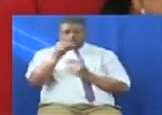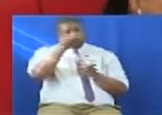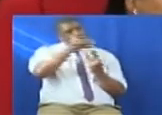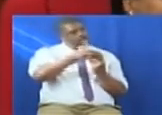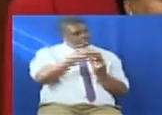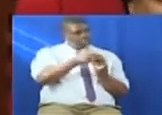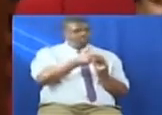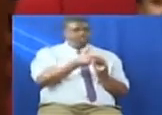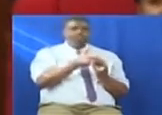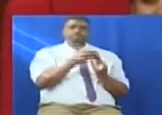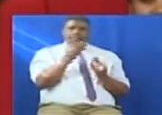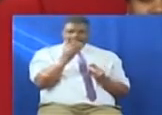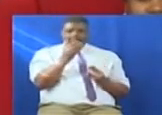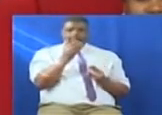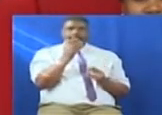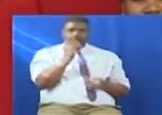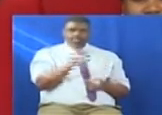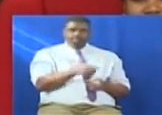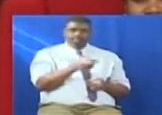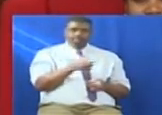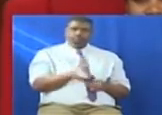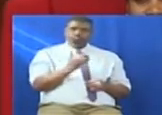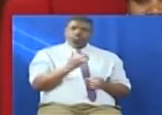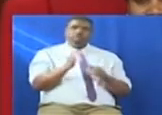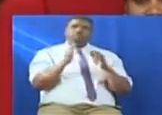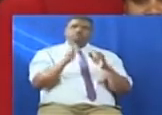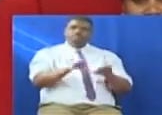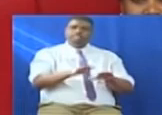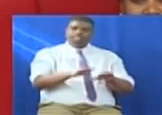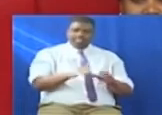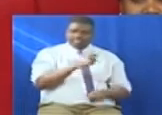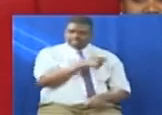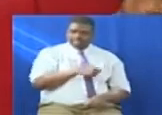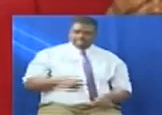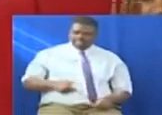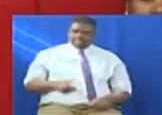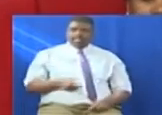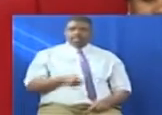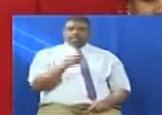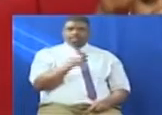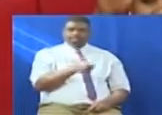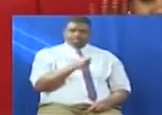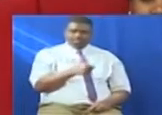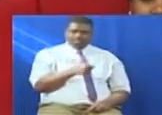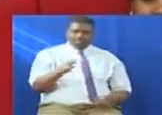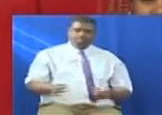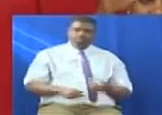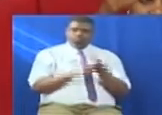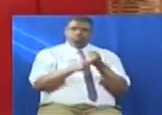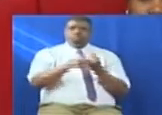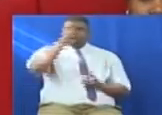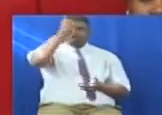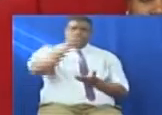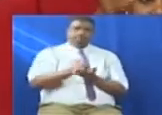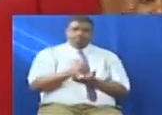hakika utatufikisha huko. Mungu akubariki sana Mheshimiwa Rais, na kupongeza sana, na unga mkono azimio.